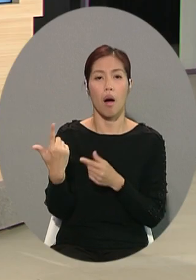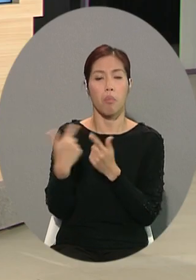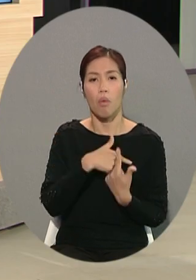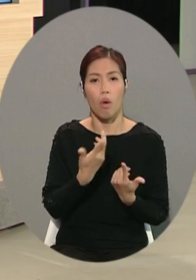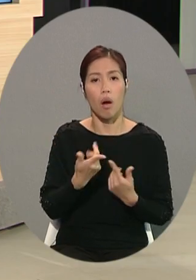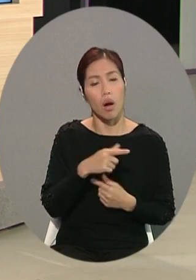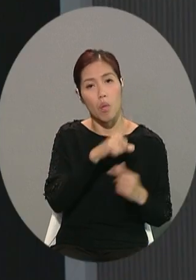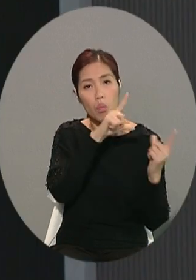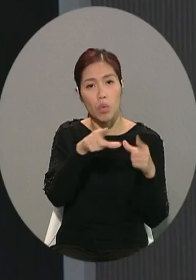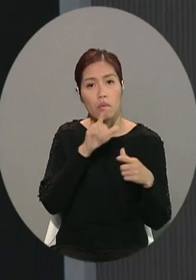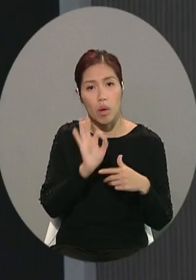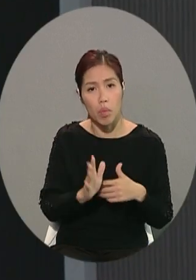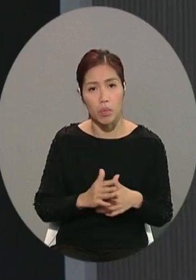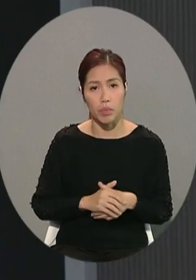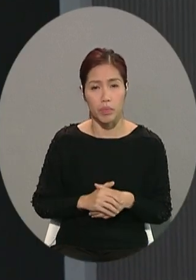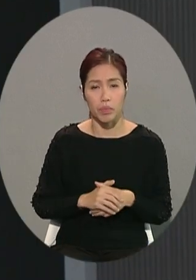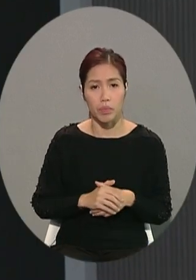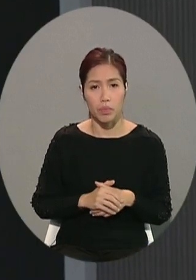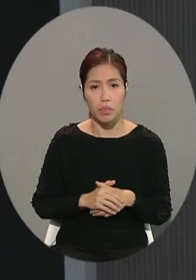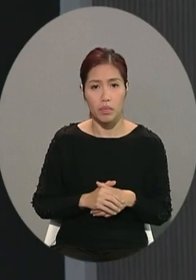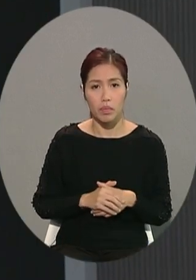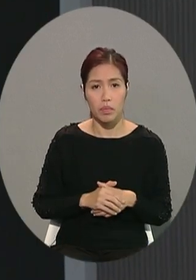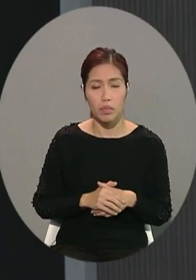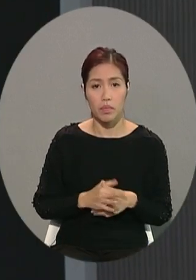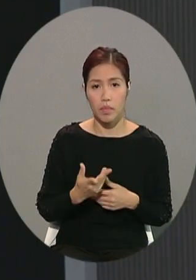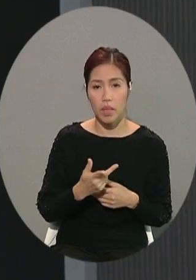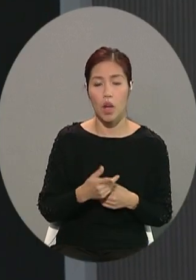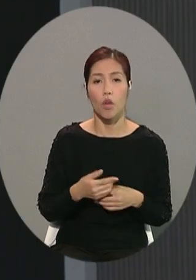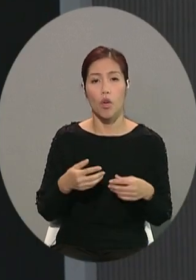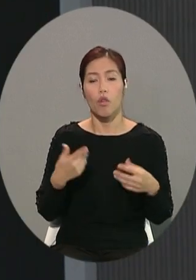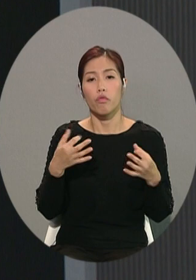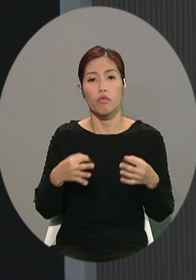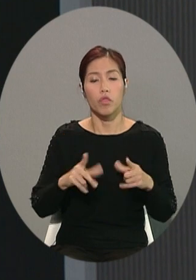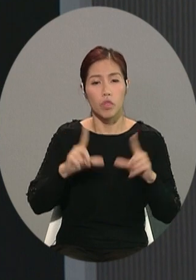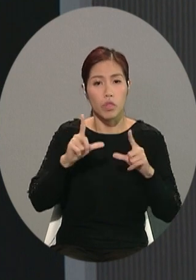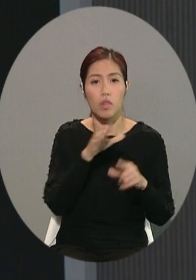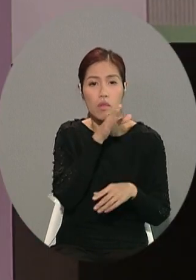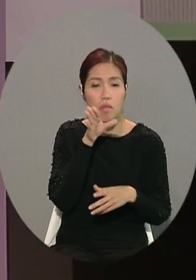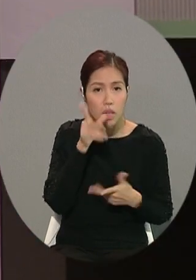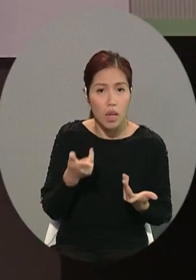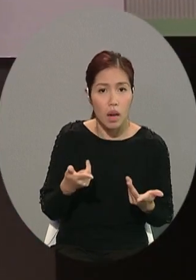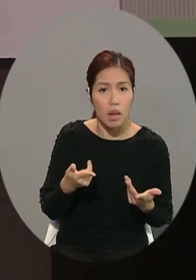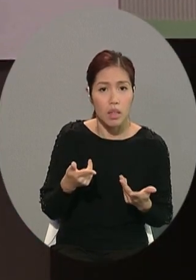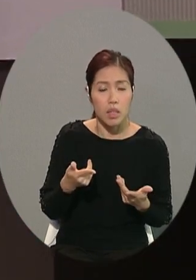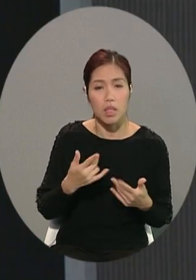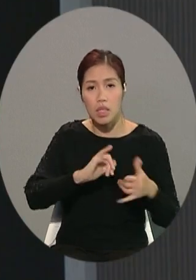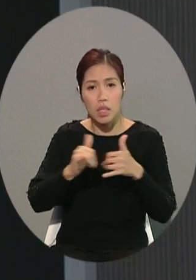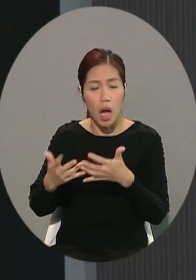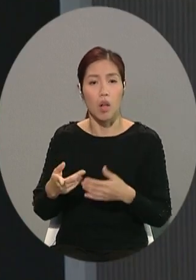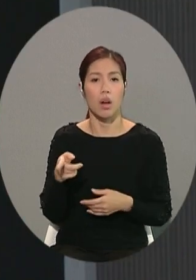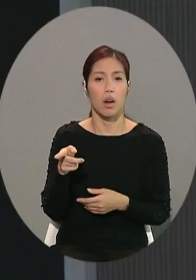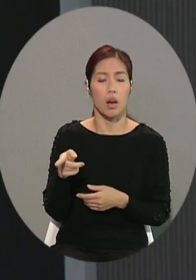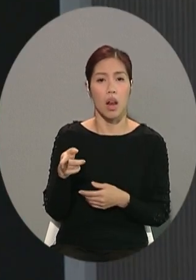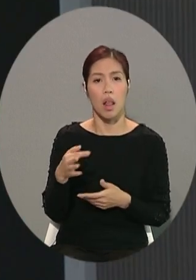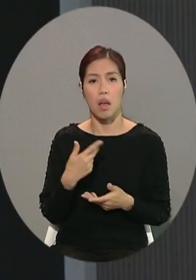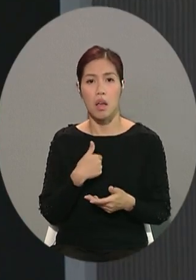回應？ OK， 有關這個就是富東街市打鬥問題，這 些就是說我抽水、 絕對是抽水。 那你